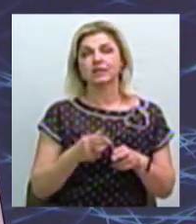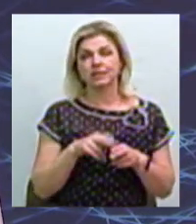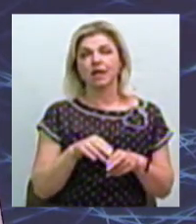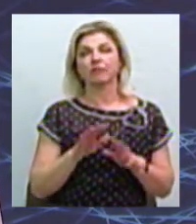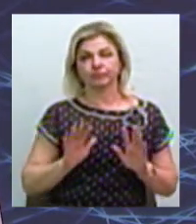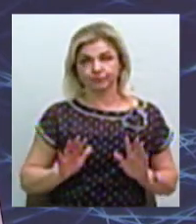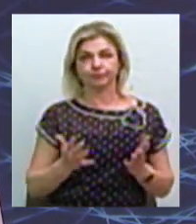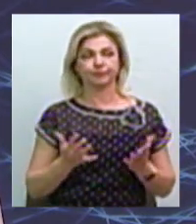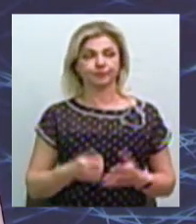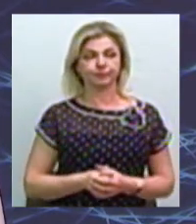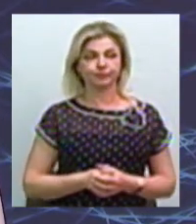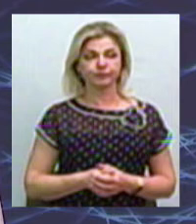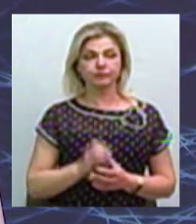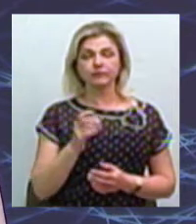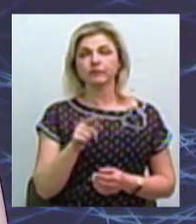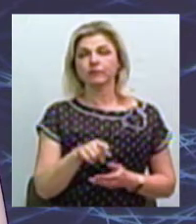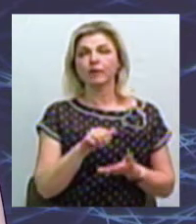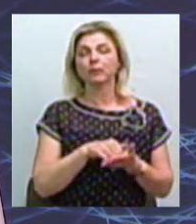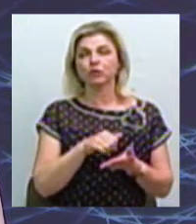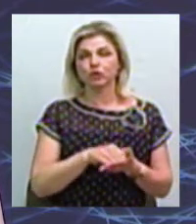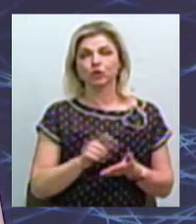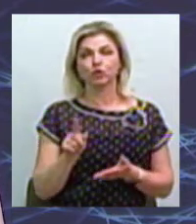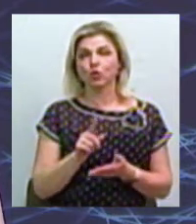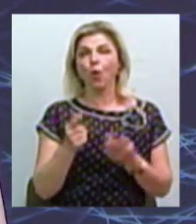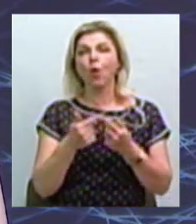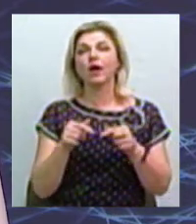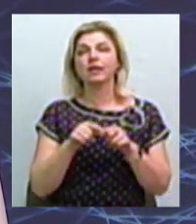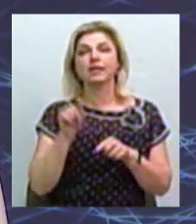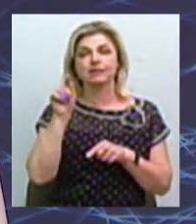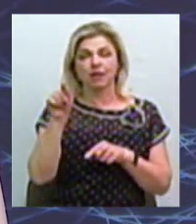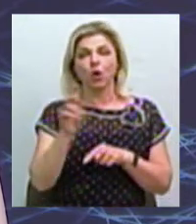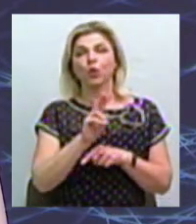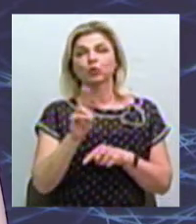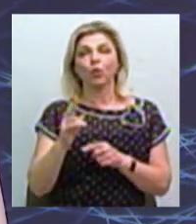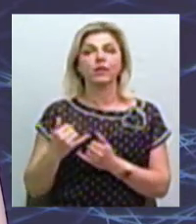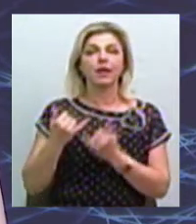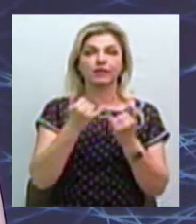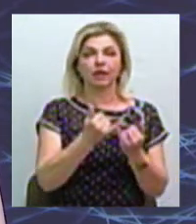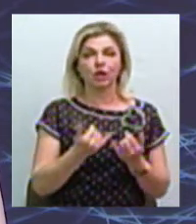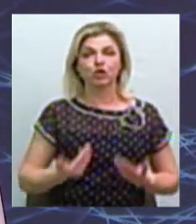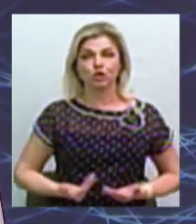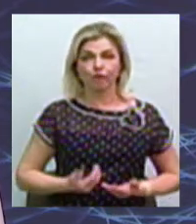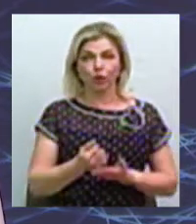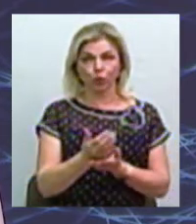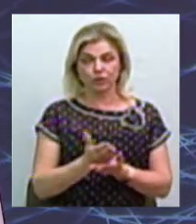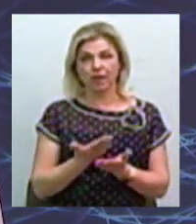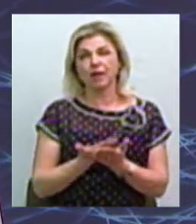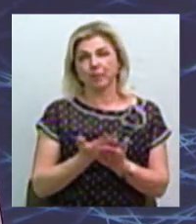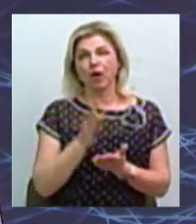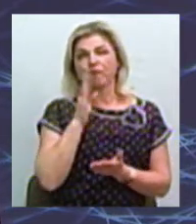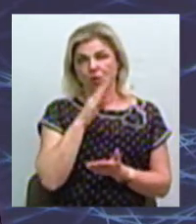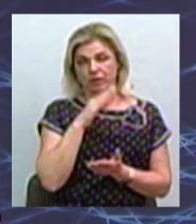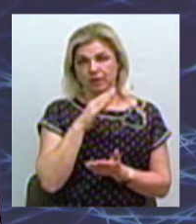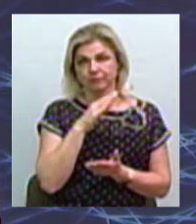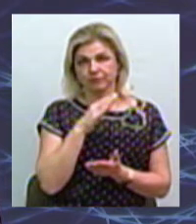відбувається з тієї причини, що організація, яка надає житлово-комунальну послугу, припустимо, вода,